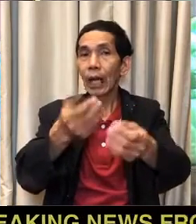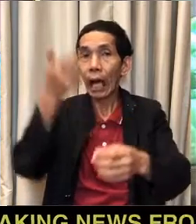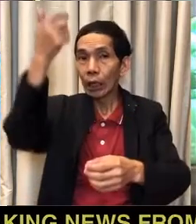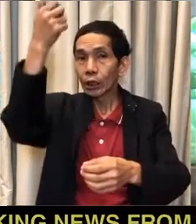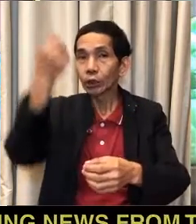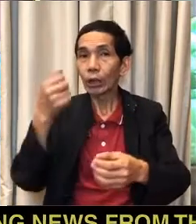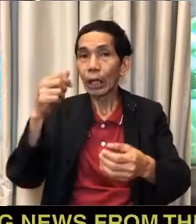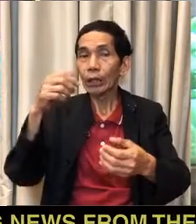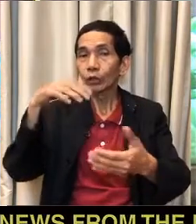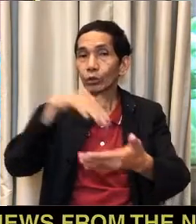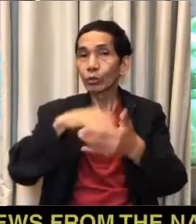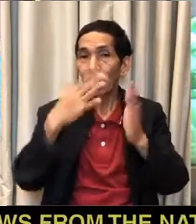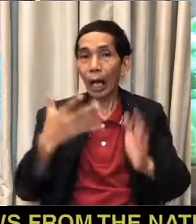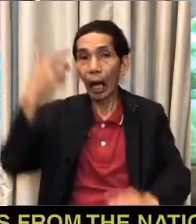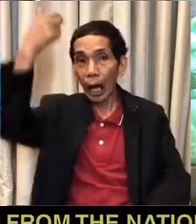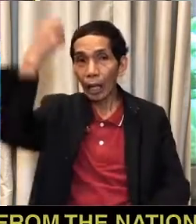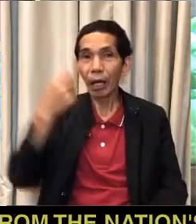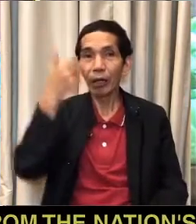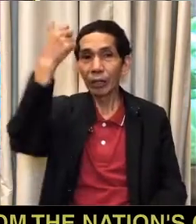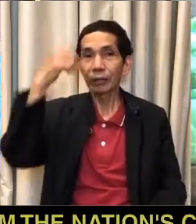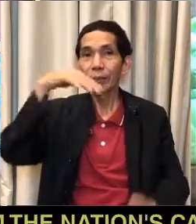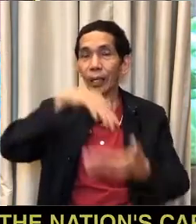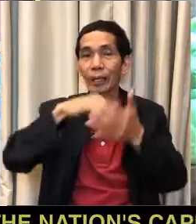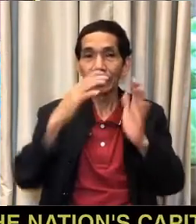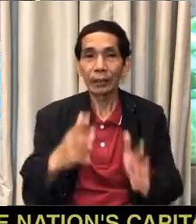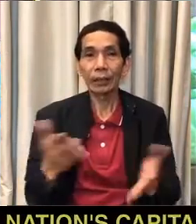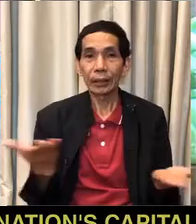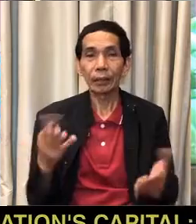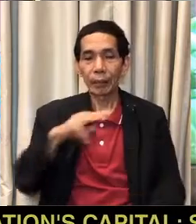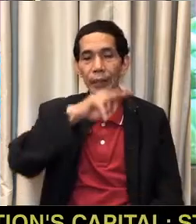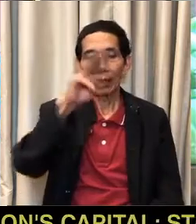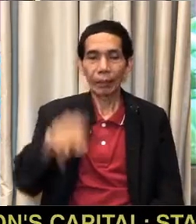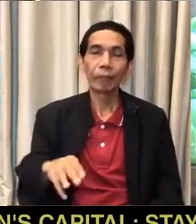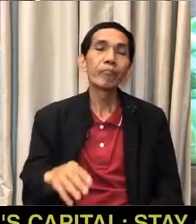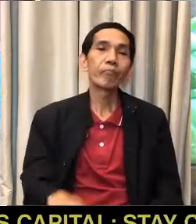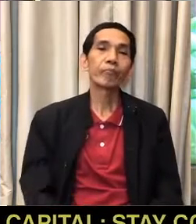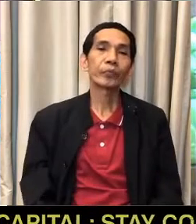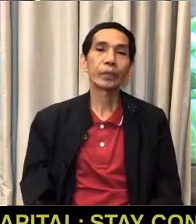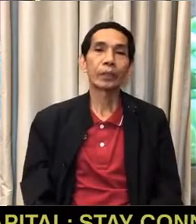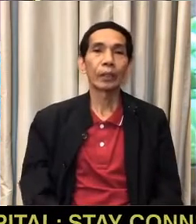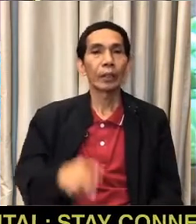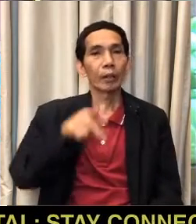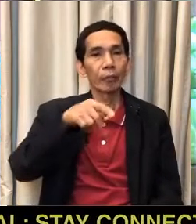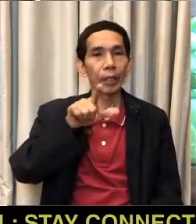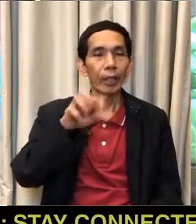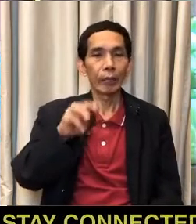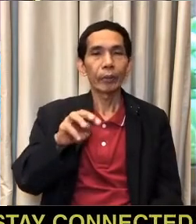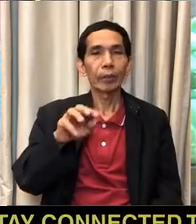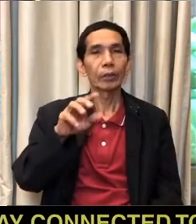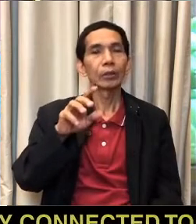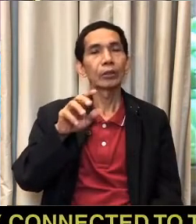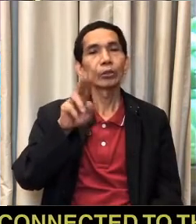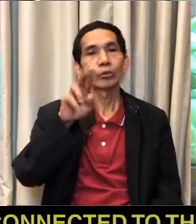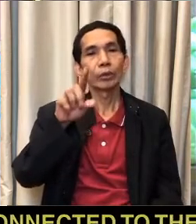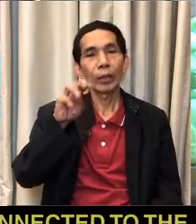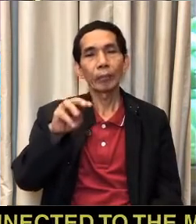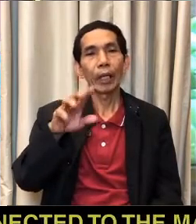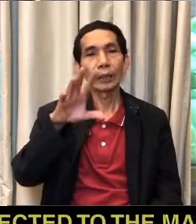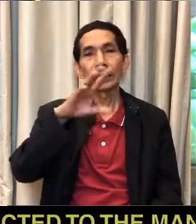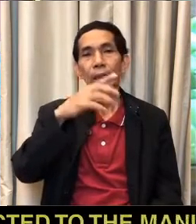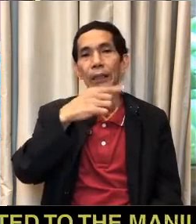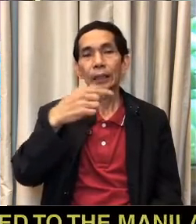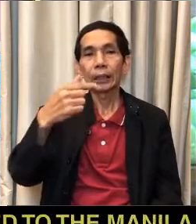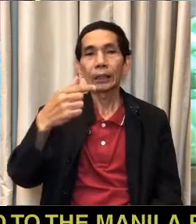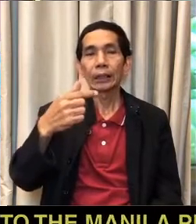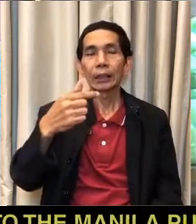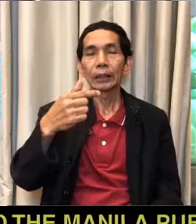Student allowance sa mga estudyante namin sa Maynila, sa PLM, UDM, saka grade 12. Oh.